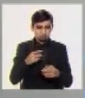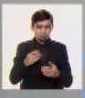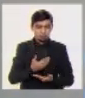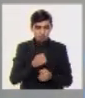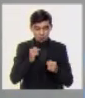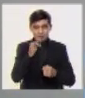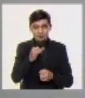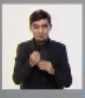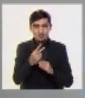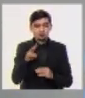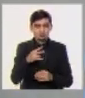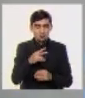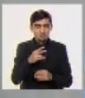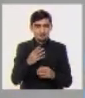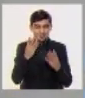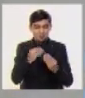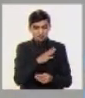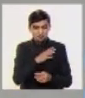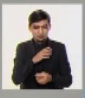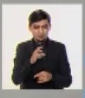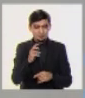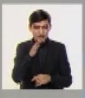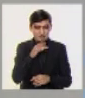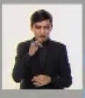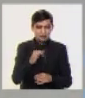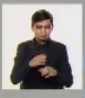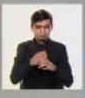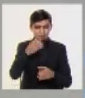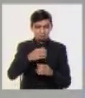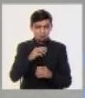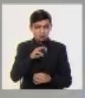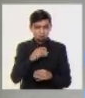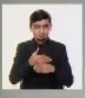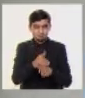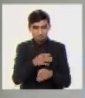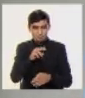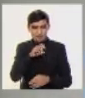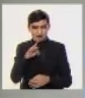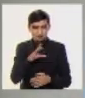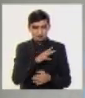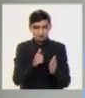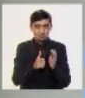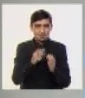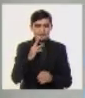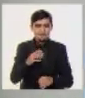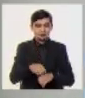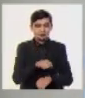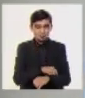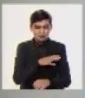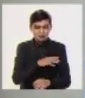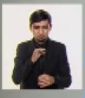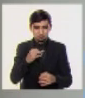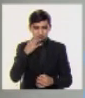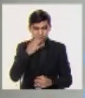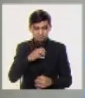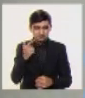Накануне в 12 часов дня в котельном цехе разорвало паровую трубу. Давление пара составляло 60 килограммов на квадратный сантиметр, а температура